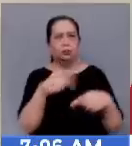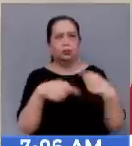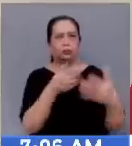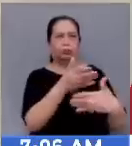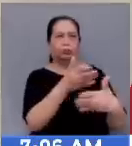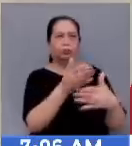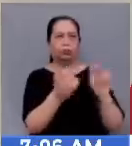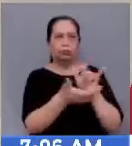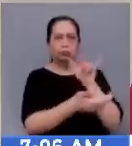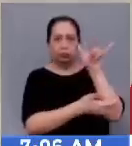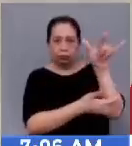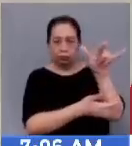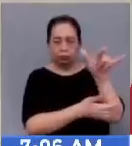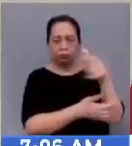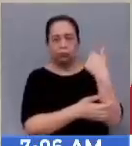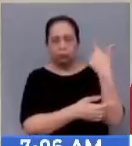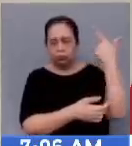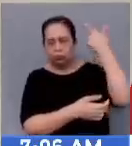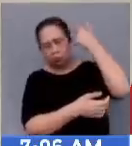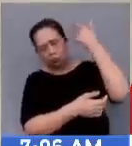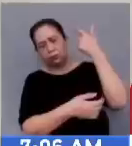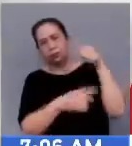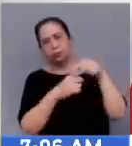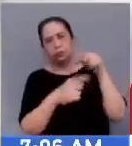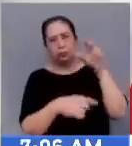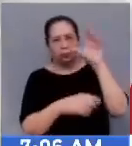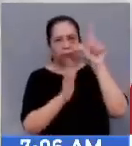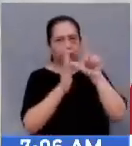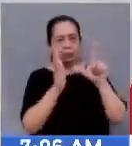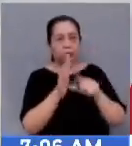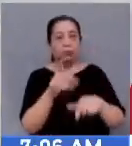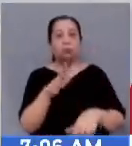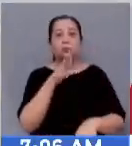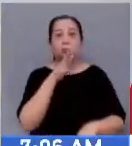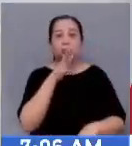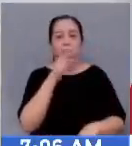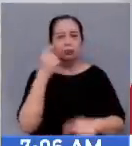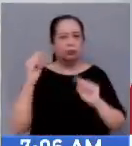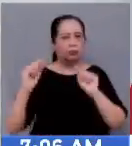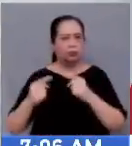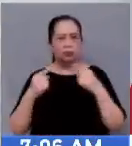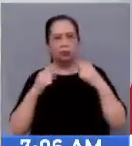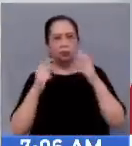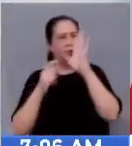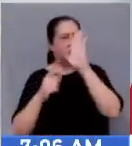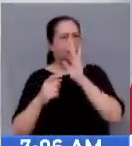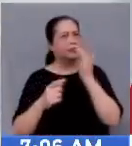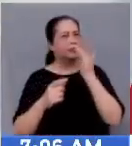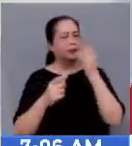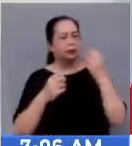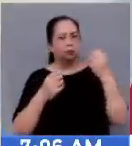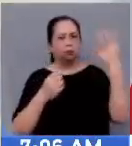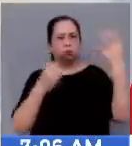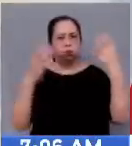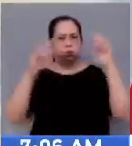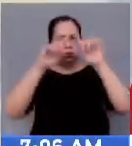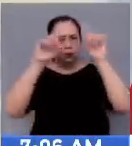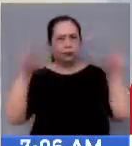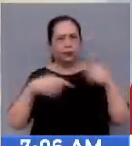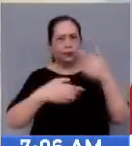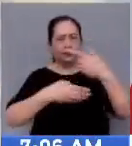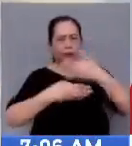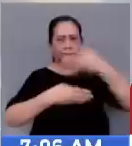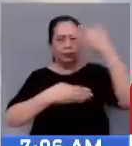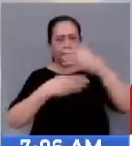airport. Tinamaan ng bala sa ulo si Lilo habang nasugatan ng kanyang ina dahil sa mga nabasag na salamin ng kotse. Dinala sila sa ospital kung saan